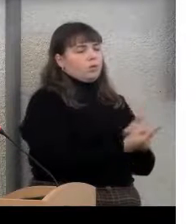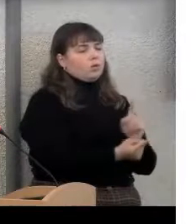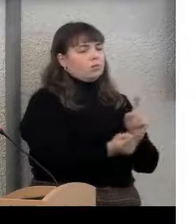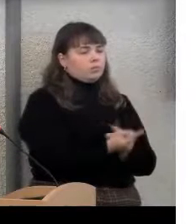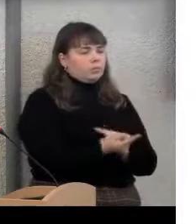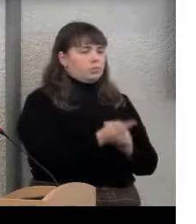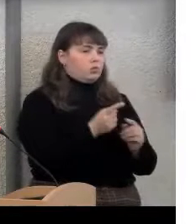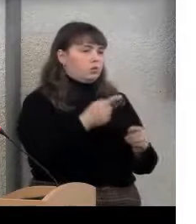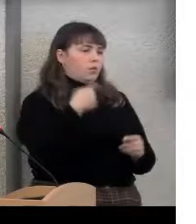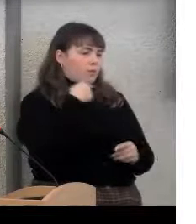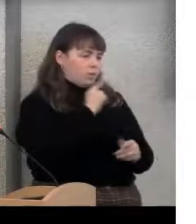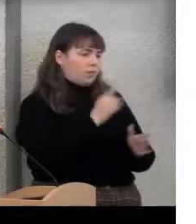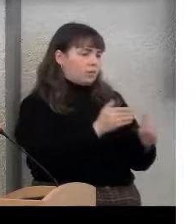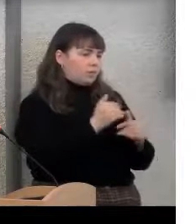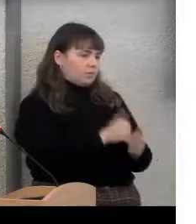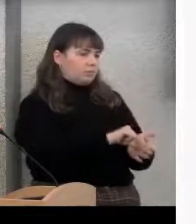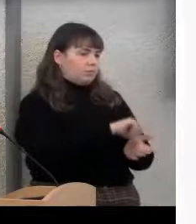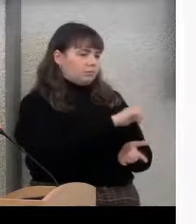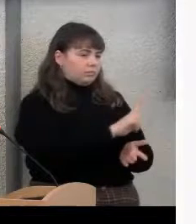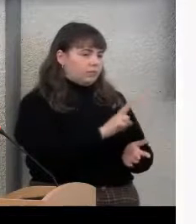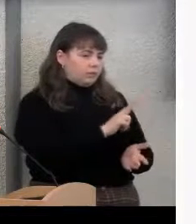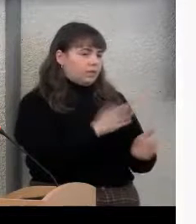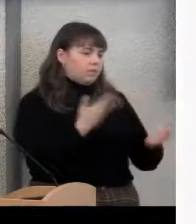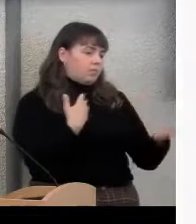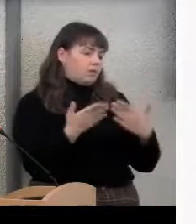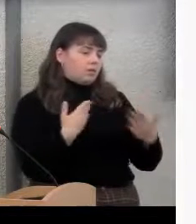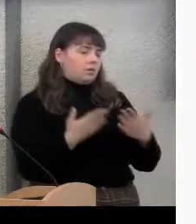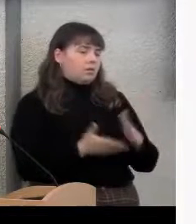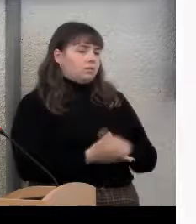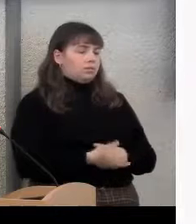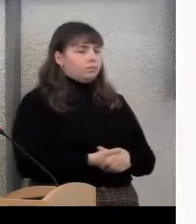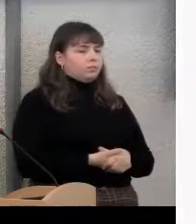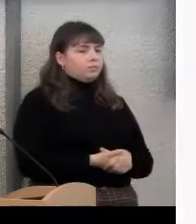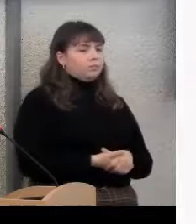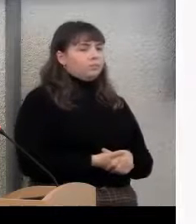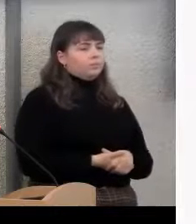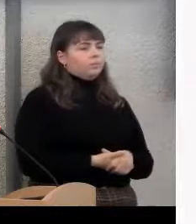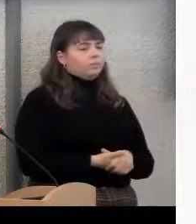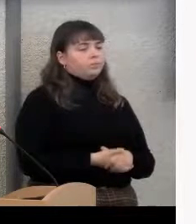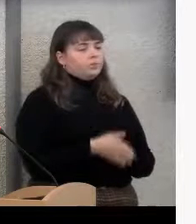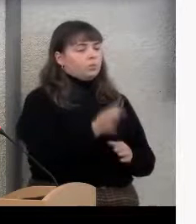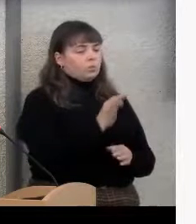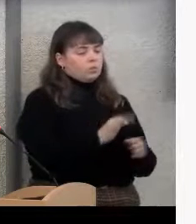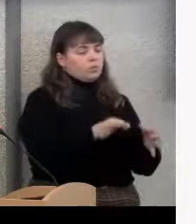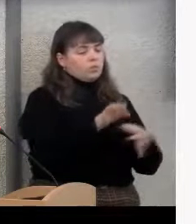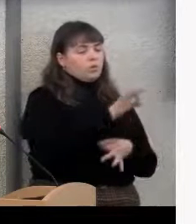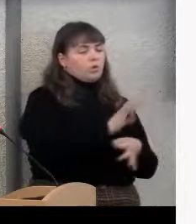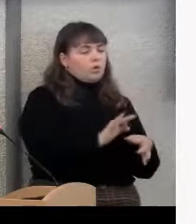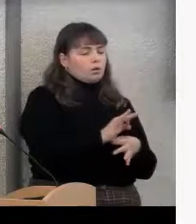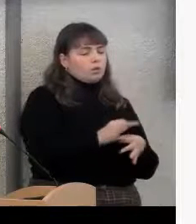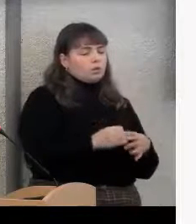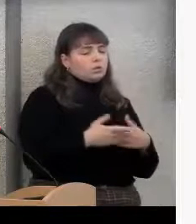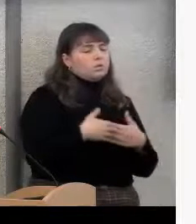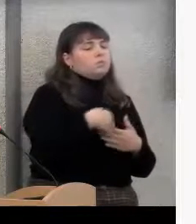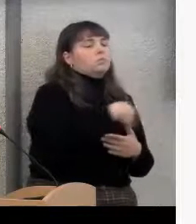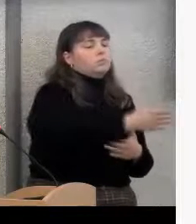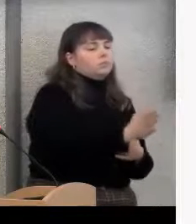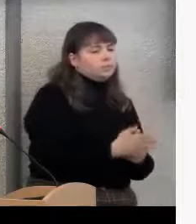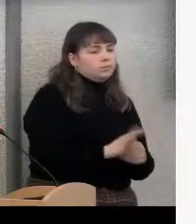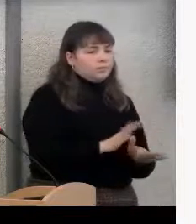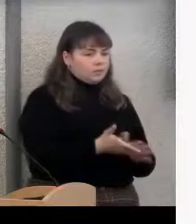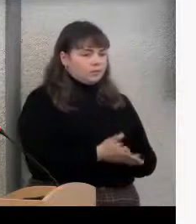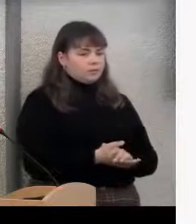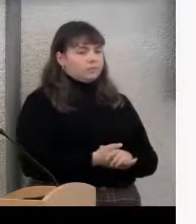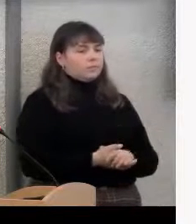dalyviais, siekiant aptarti teisinio reguliavimo klausimus. Taigi, kalbant apie projekto testinumą, tai mes